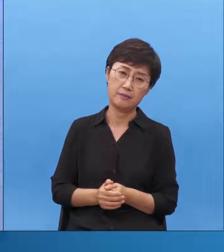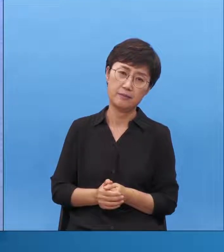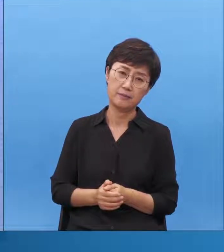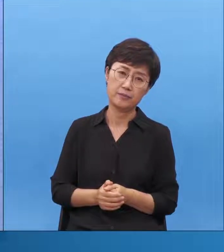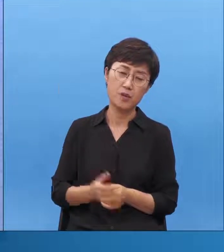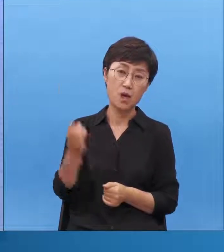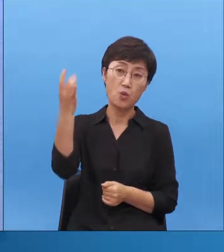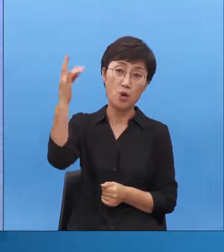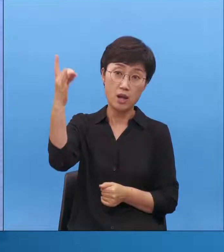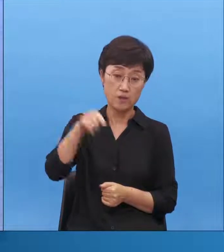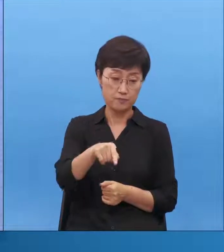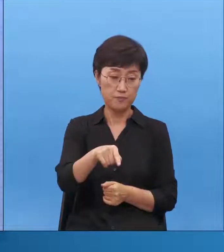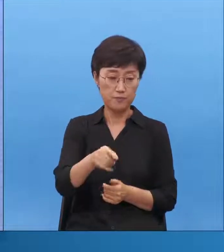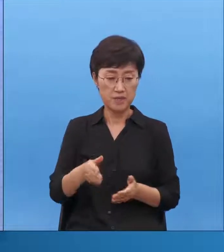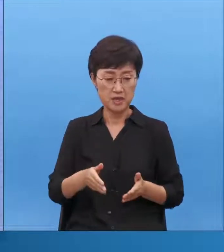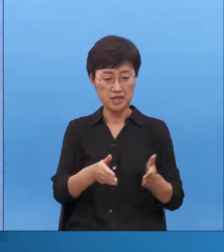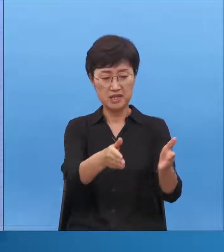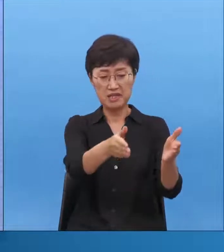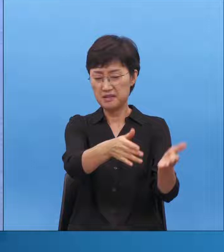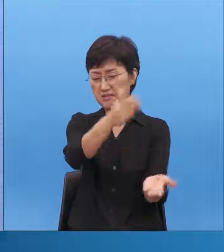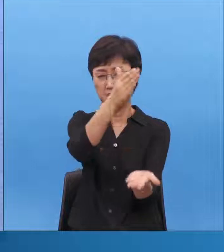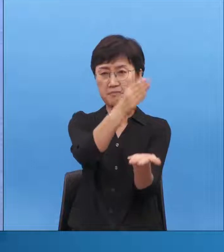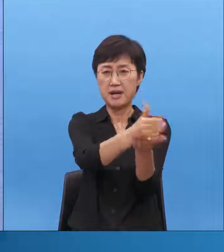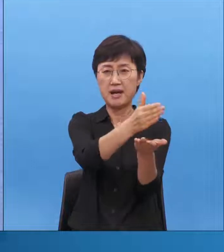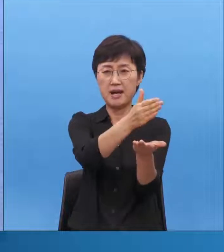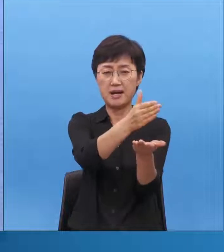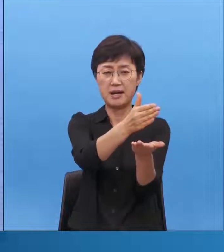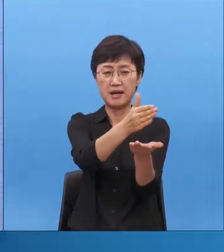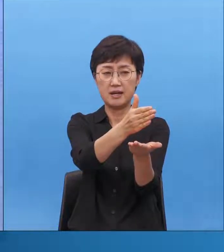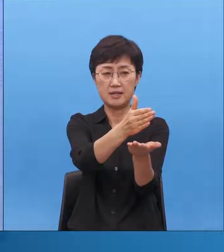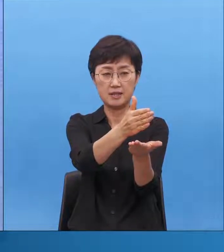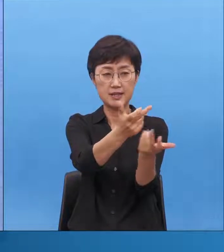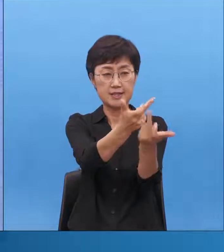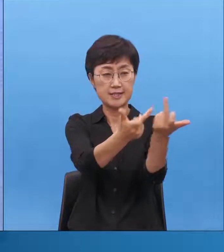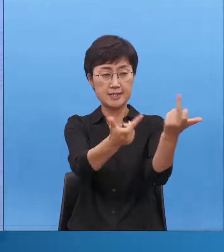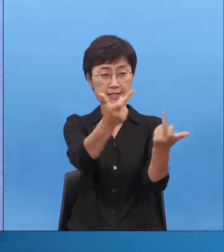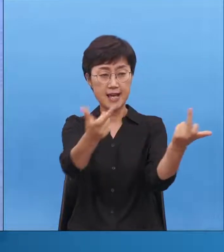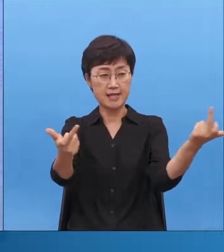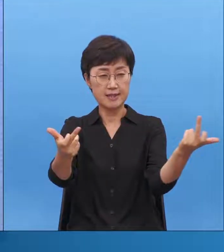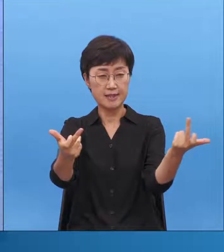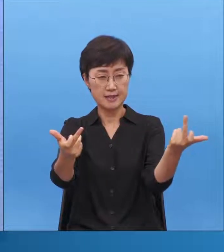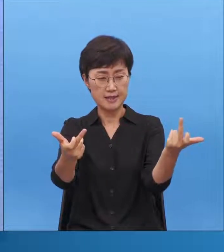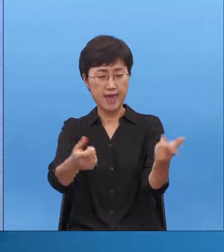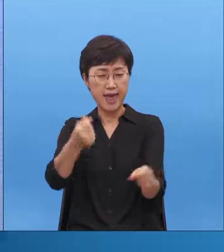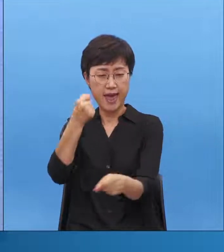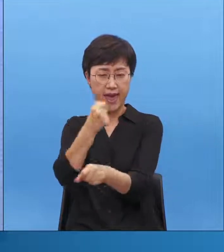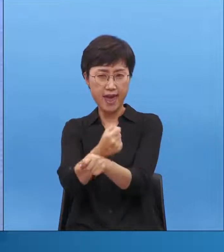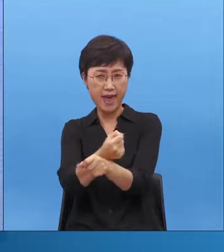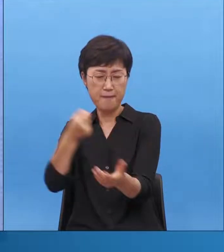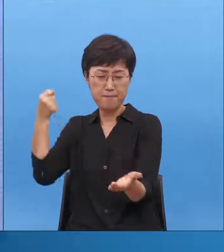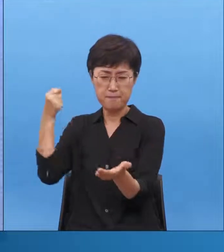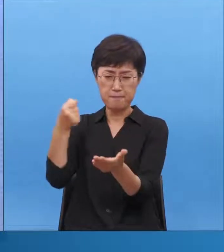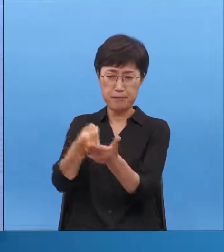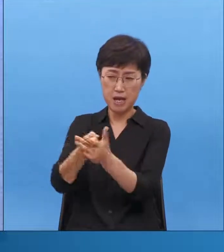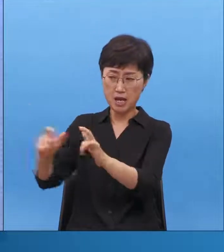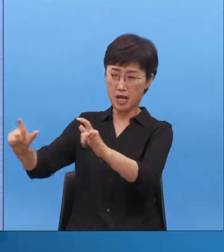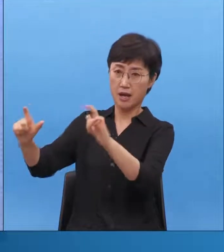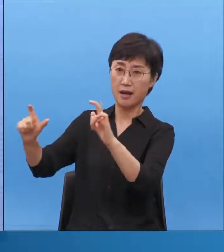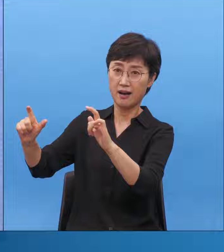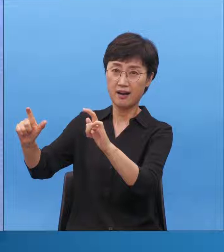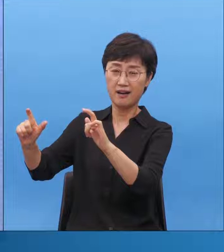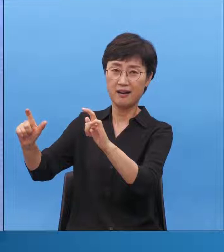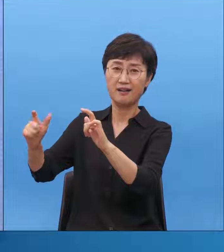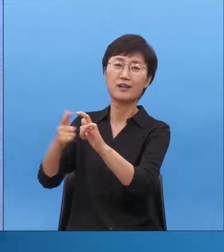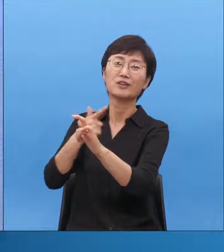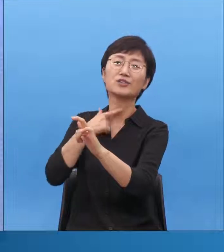길을 없애버리고 이걸 절대 녹지해서 건축 못하도록 하자 이까지 갔잖아요. And it went to the point where they said they prevented us from making a road here,